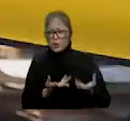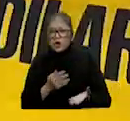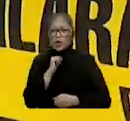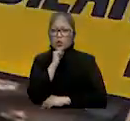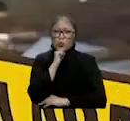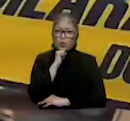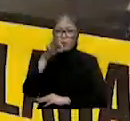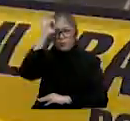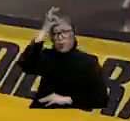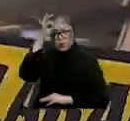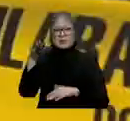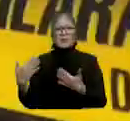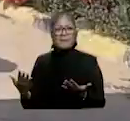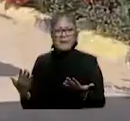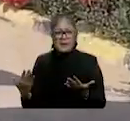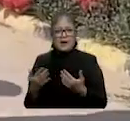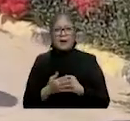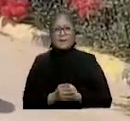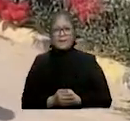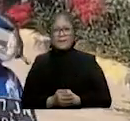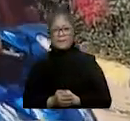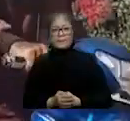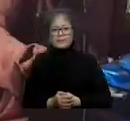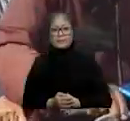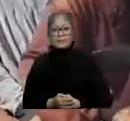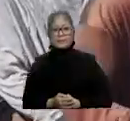Dari Banjar, Kalimantan Selatan, Suhardian, iNews, melaporkan.